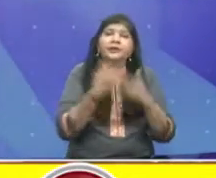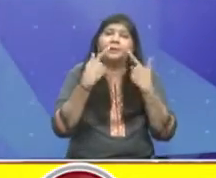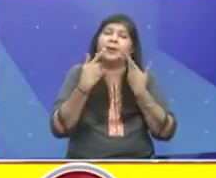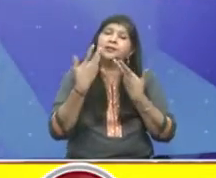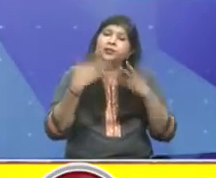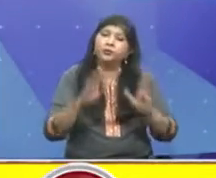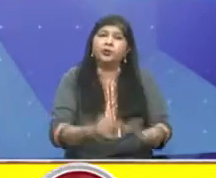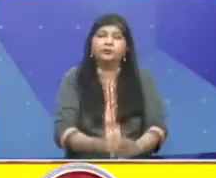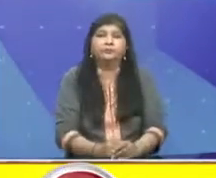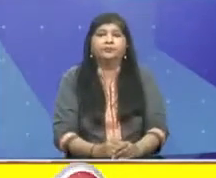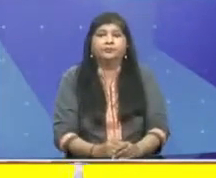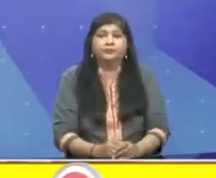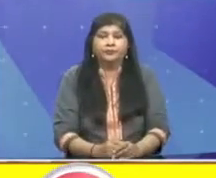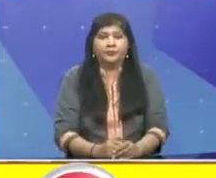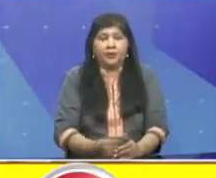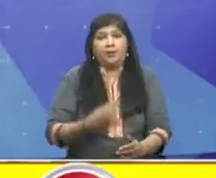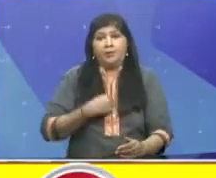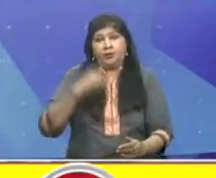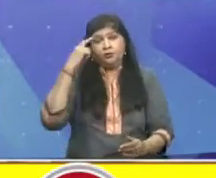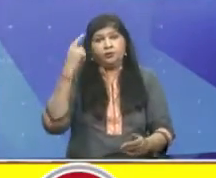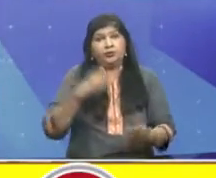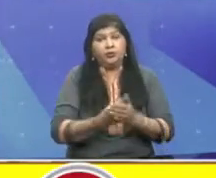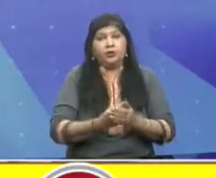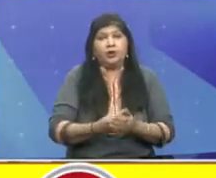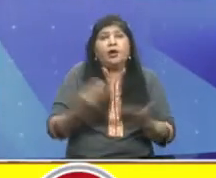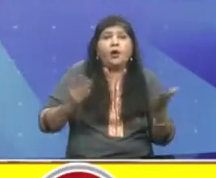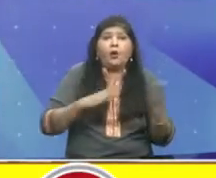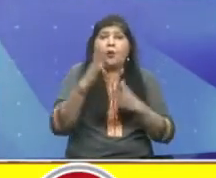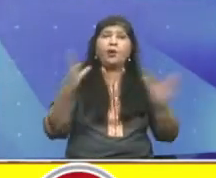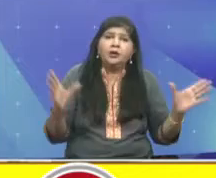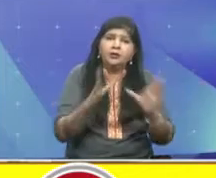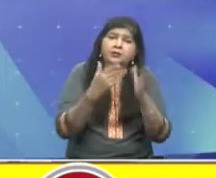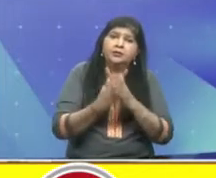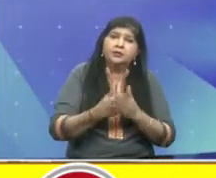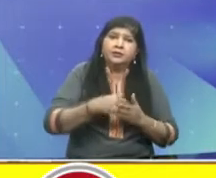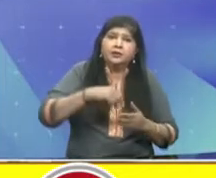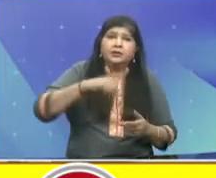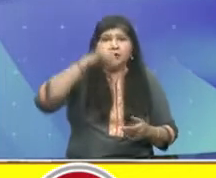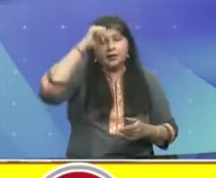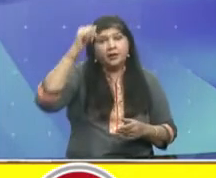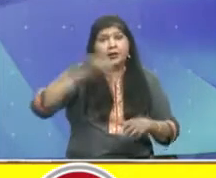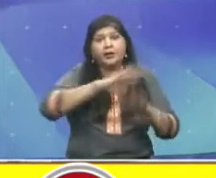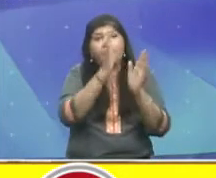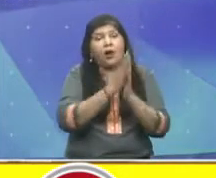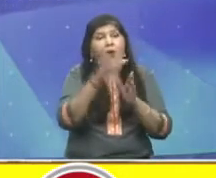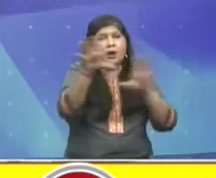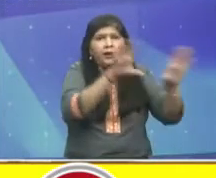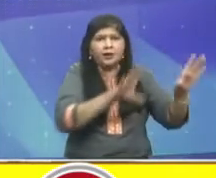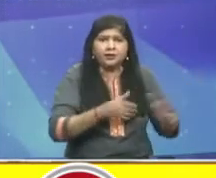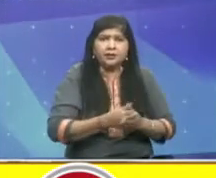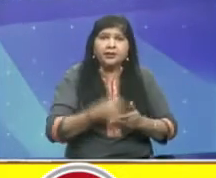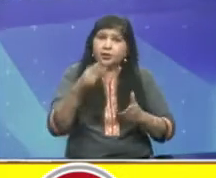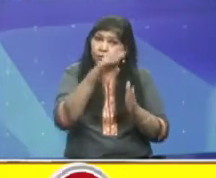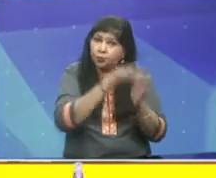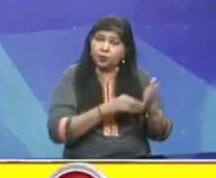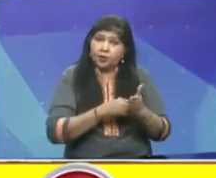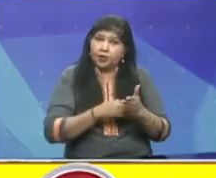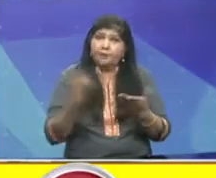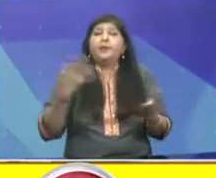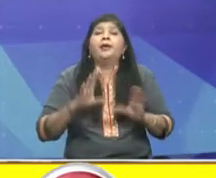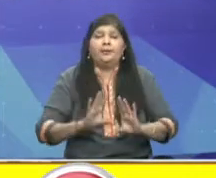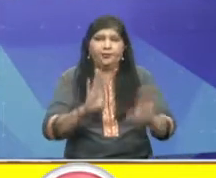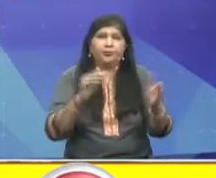कर चुके होंगे। मुझे आशा है बढ़ चढ़ करके हिंदुस्तान के हर कोने में इस कार्यक्रम को आप जरूर